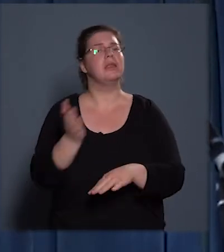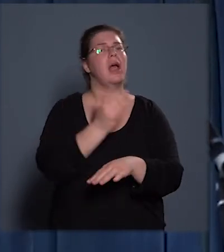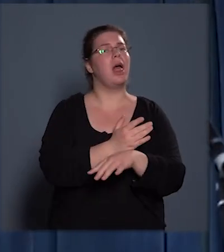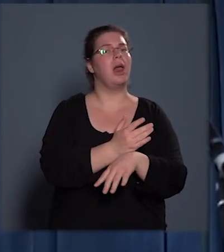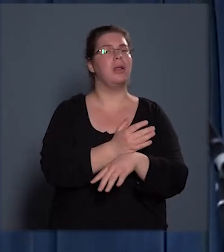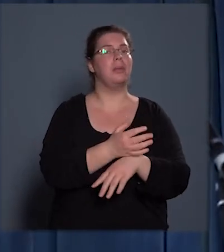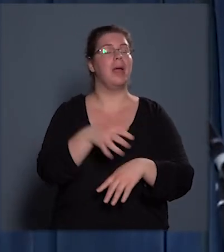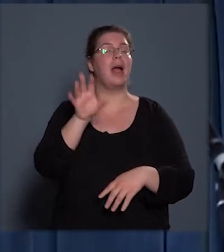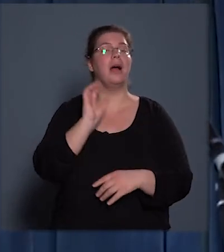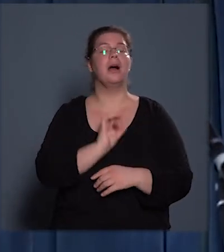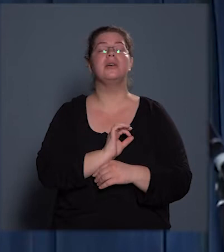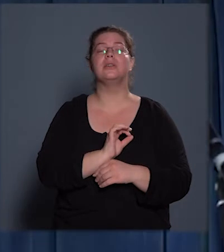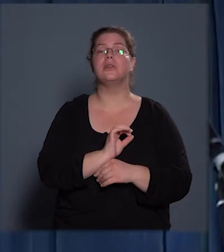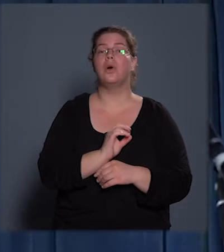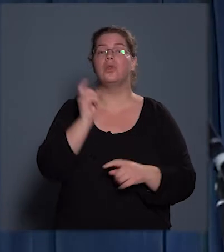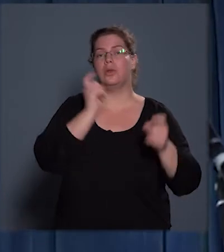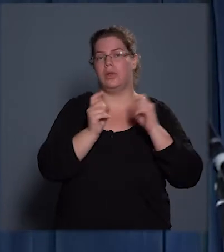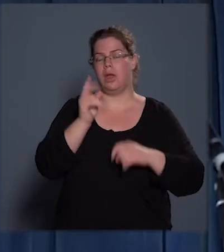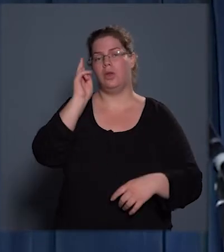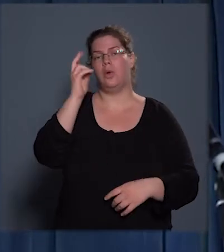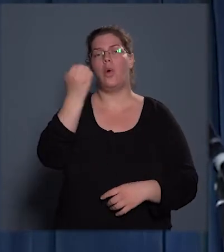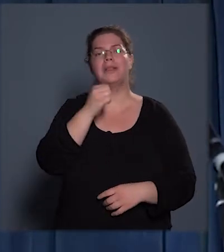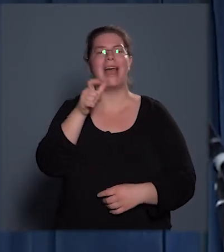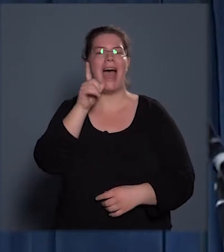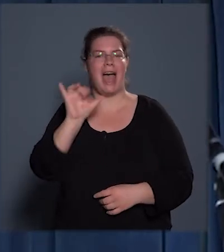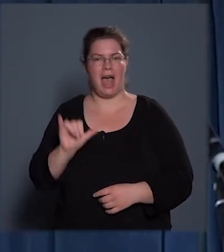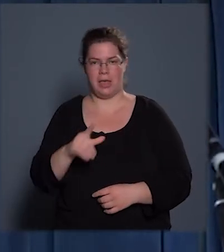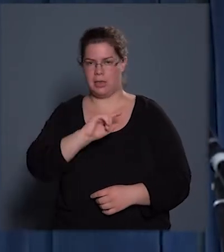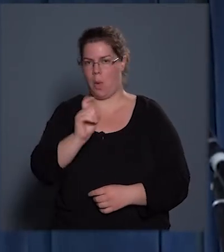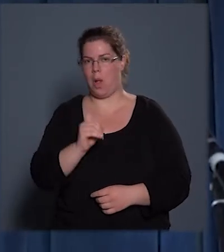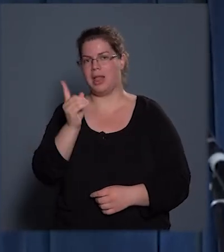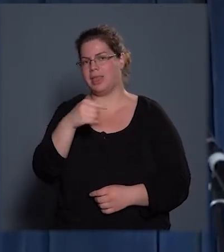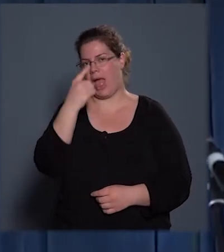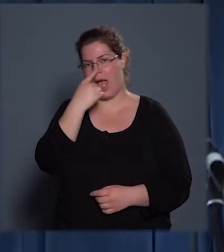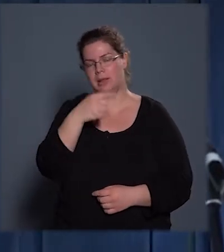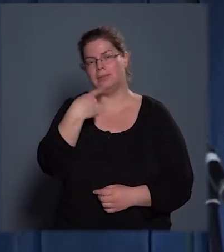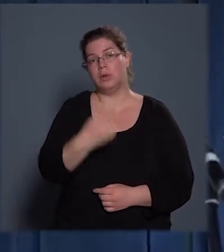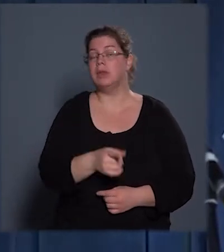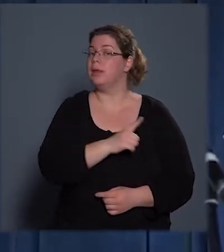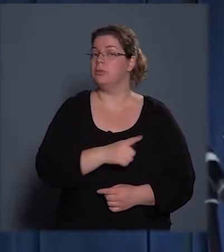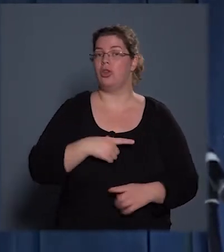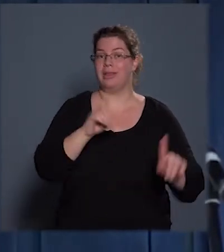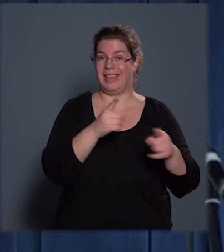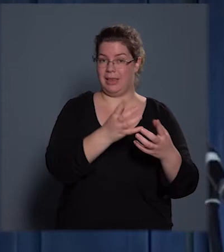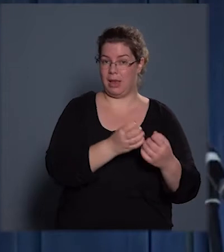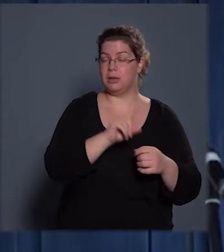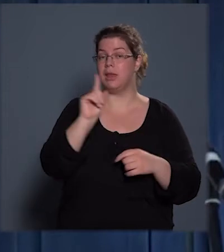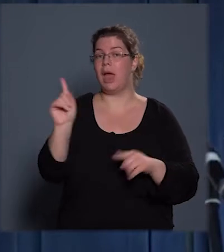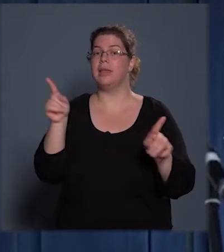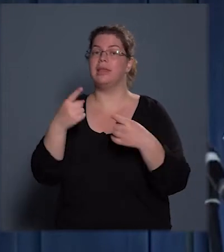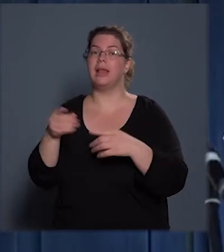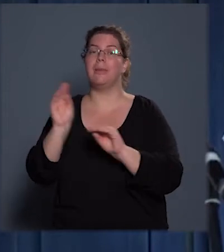elhangzott gondolatokat Kodály Zoltán mondta, akinek nem csak zeneszerzői, de zenepedagógiai érdemei